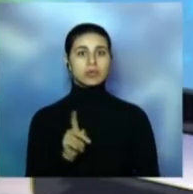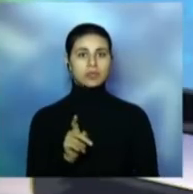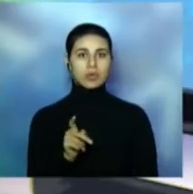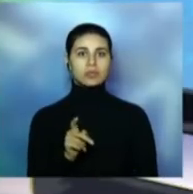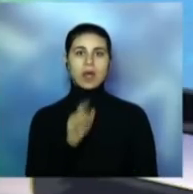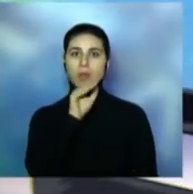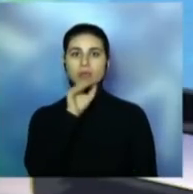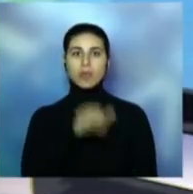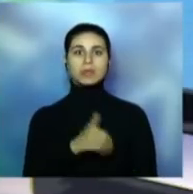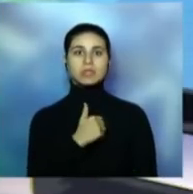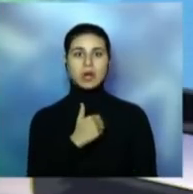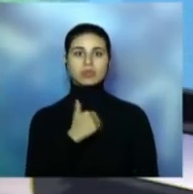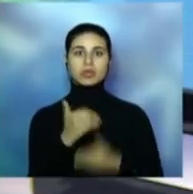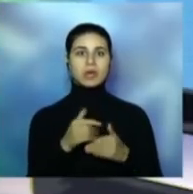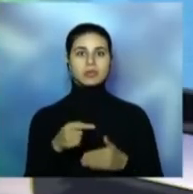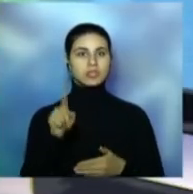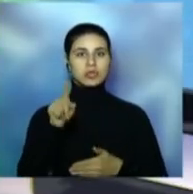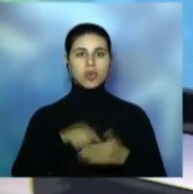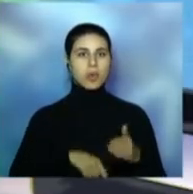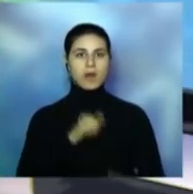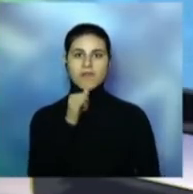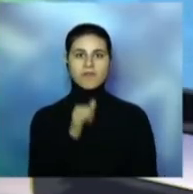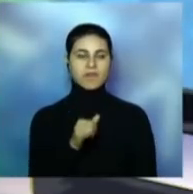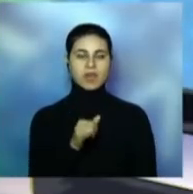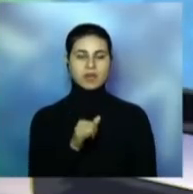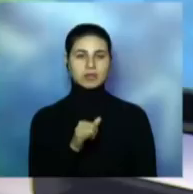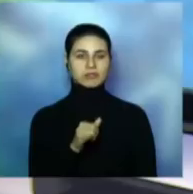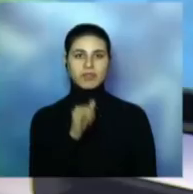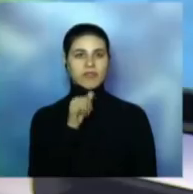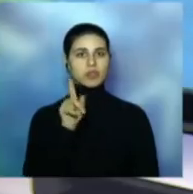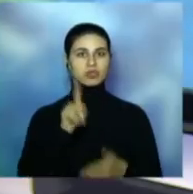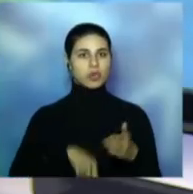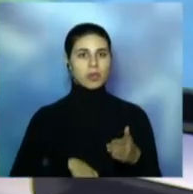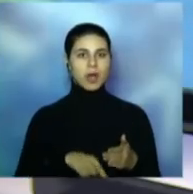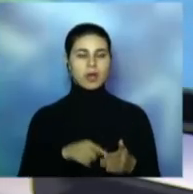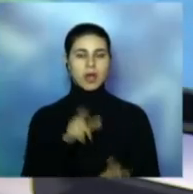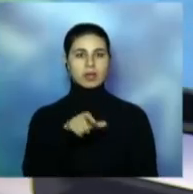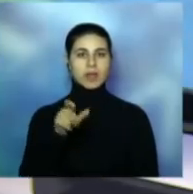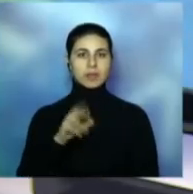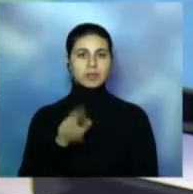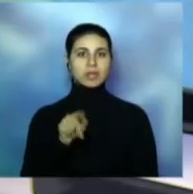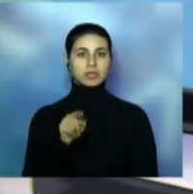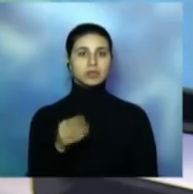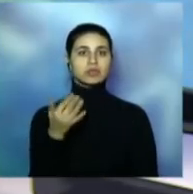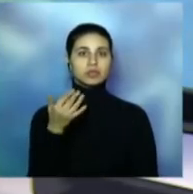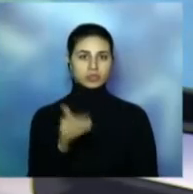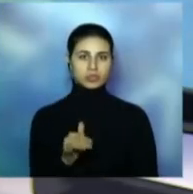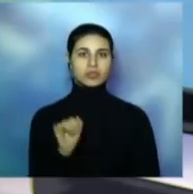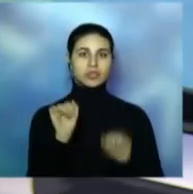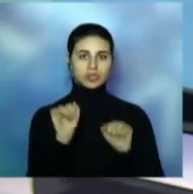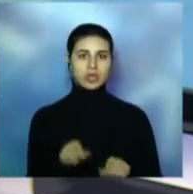გარკვეულ პროფესიაში ის სანდოობას ვეღარ იშენებს თავის ირგვლივ და ის უკვე